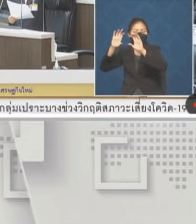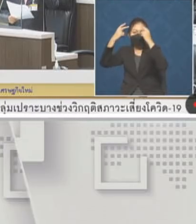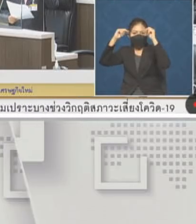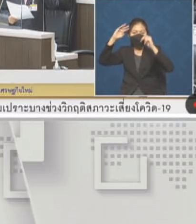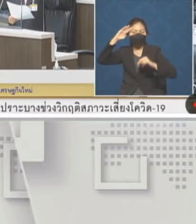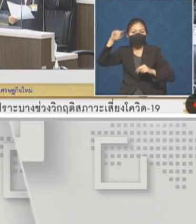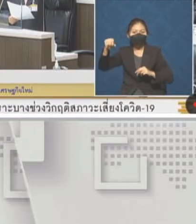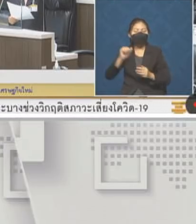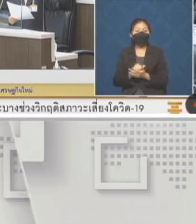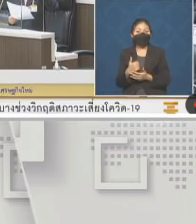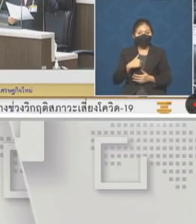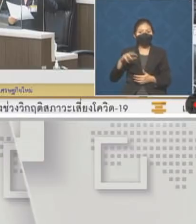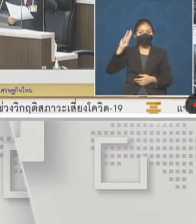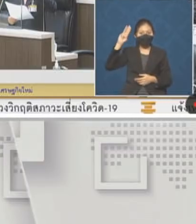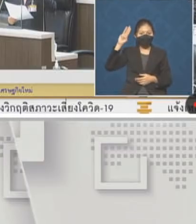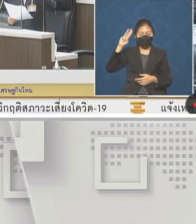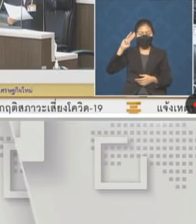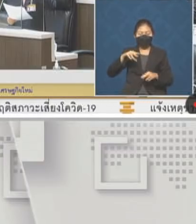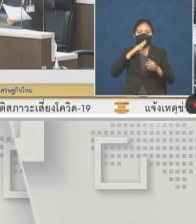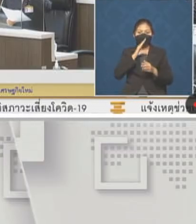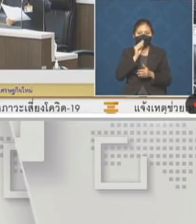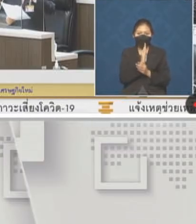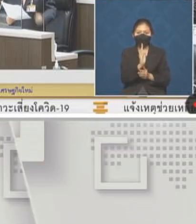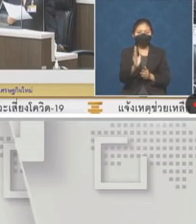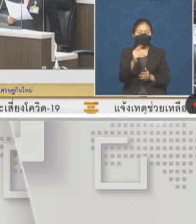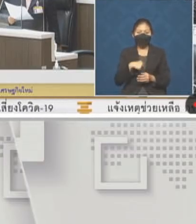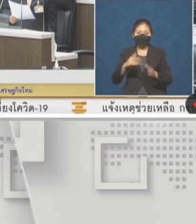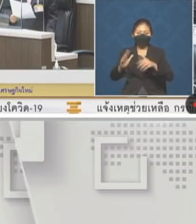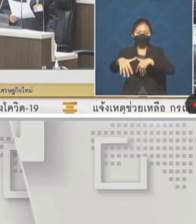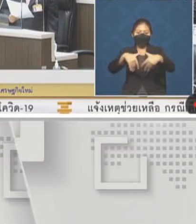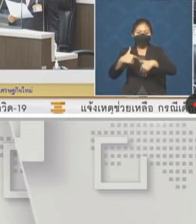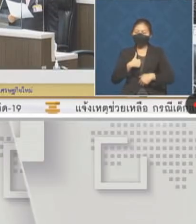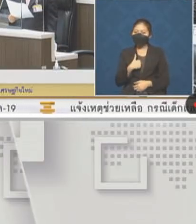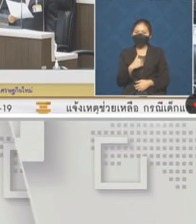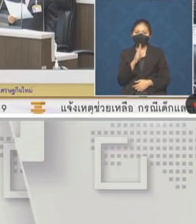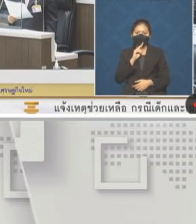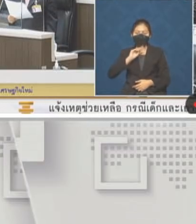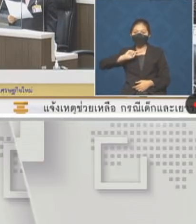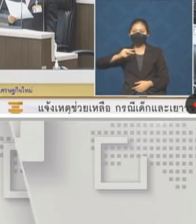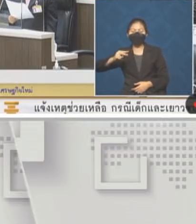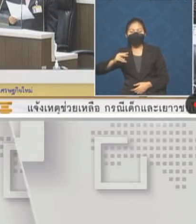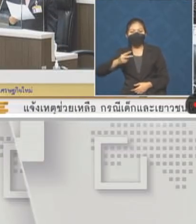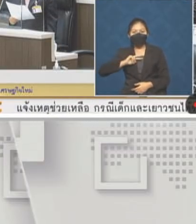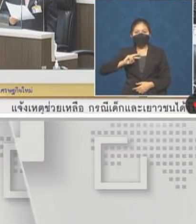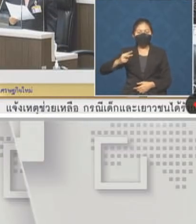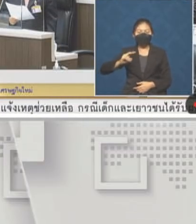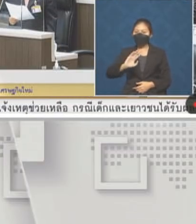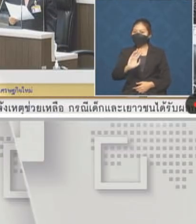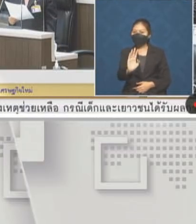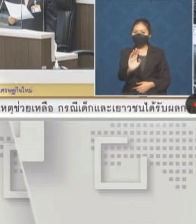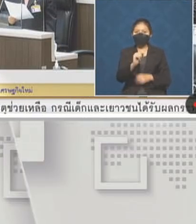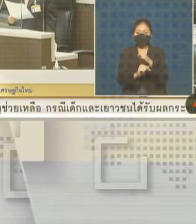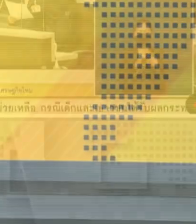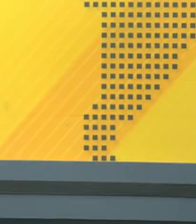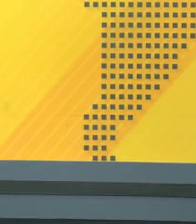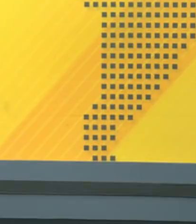ผมจำถ้าจำไม่ผิดเนี่ยระหว่าง120ล้านถึง150ล้านความโชคดีของผมเนี่ยหลายเรื่องนะ